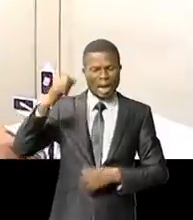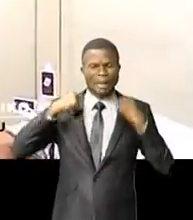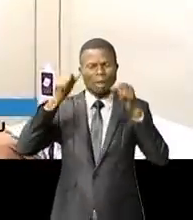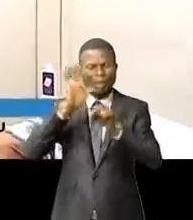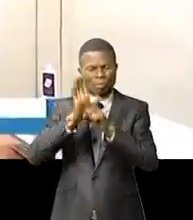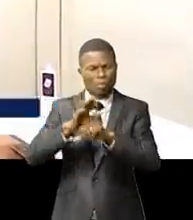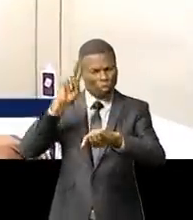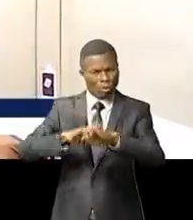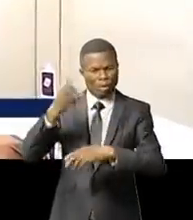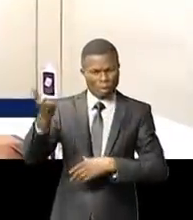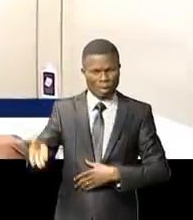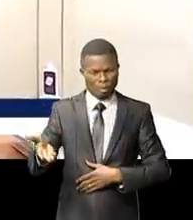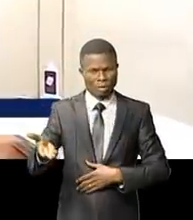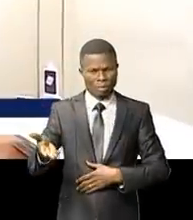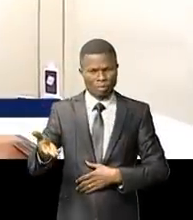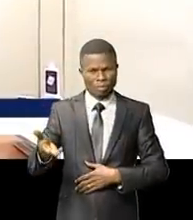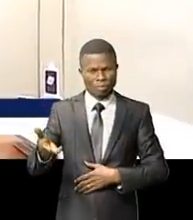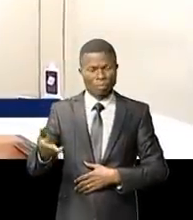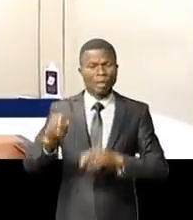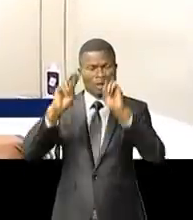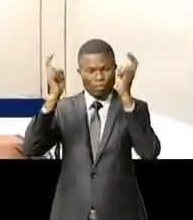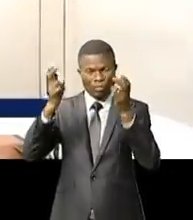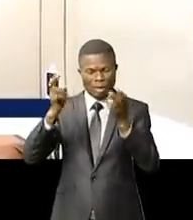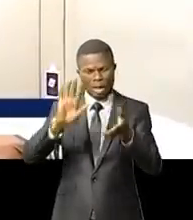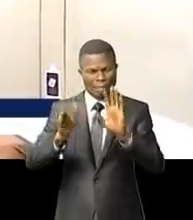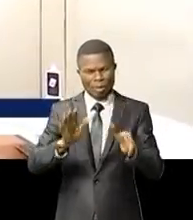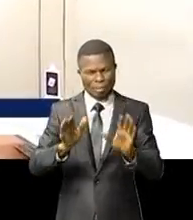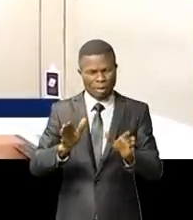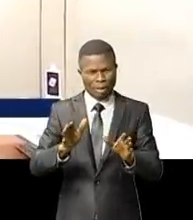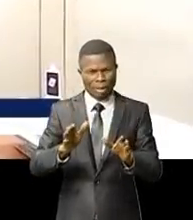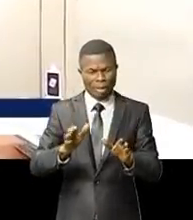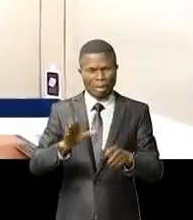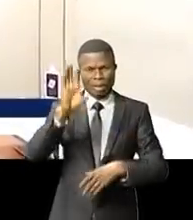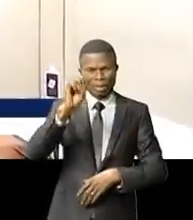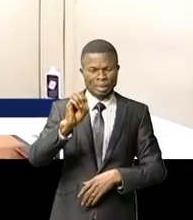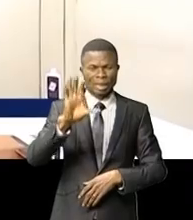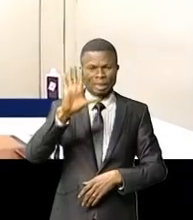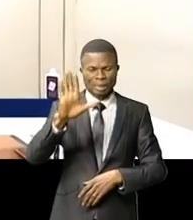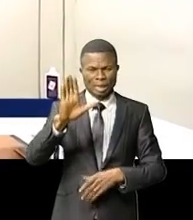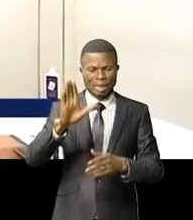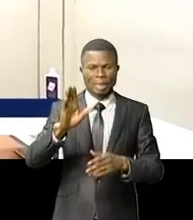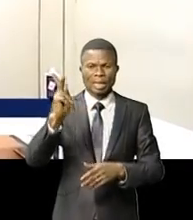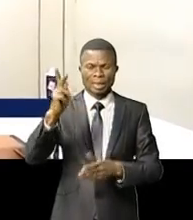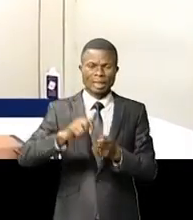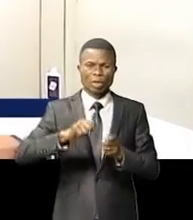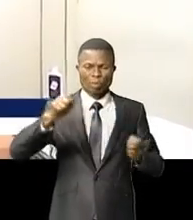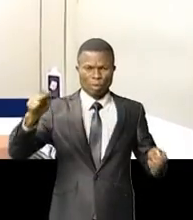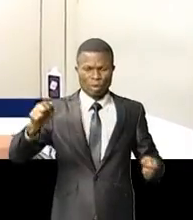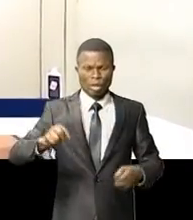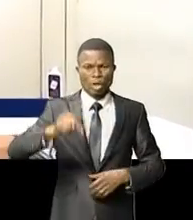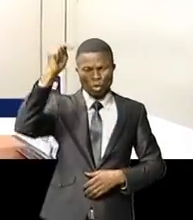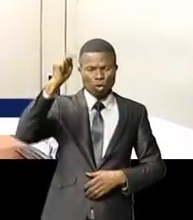Janvier Karaïré, une cité située à plus ou moins 55 km au